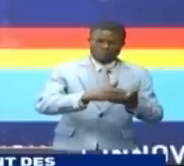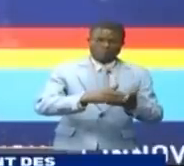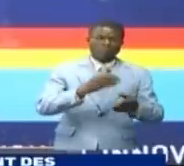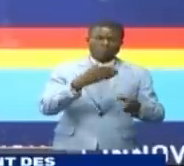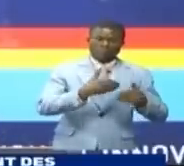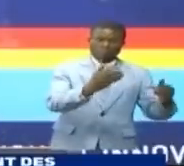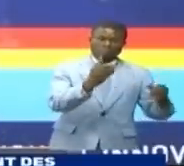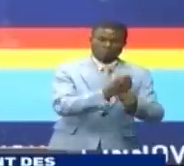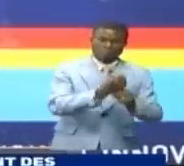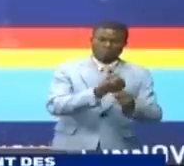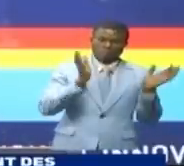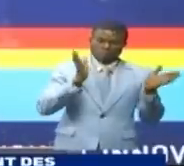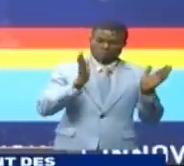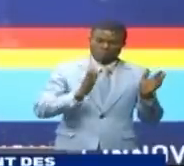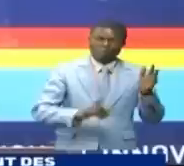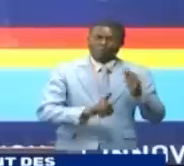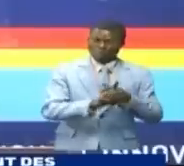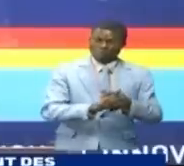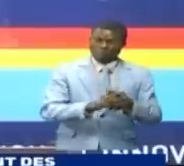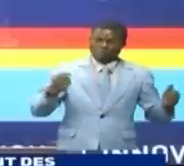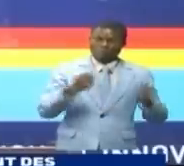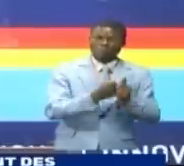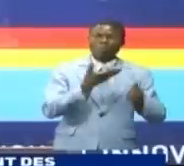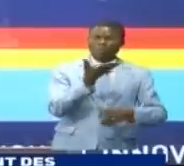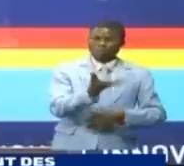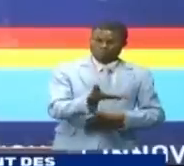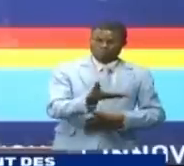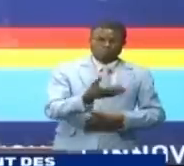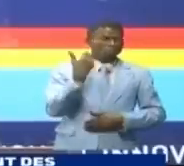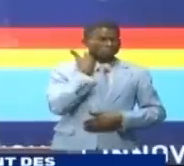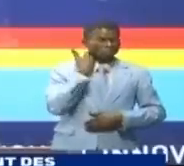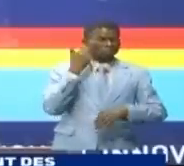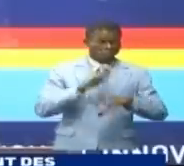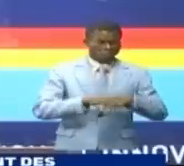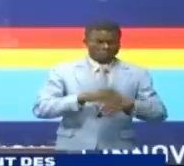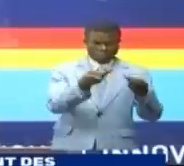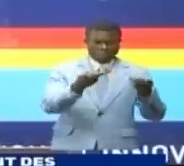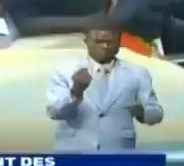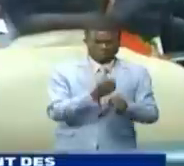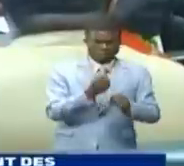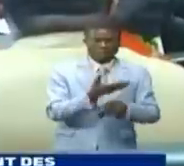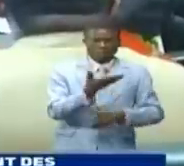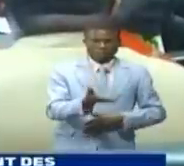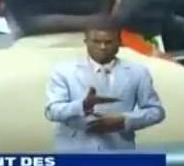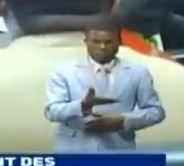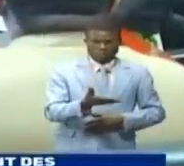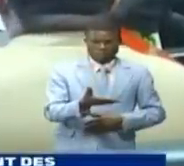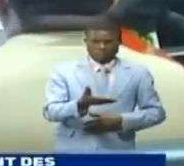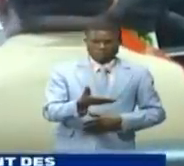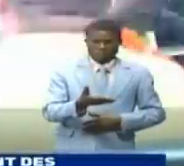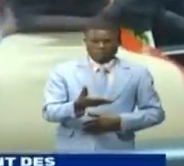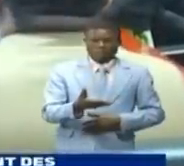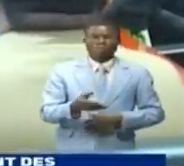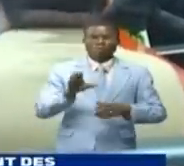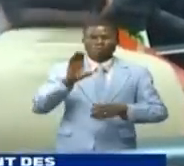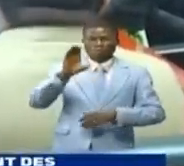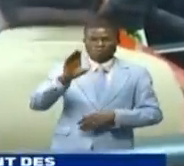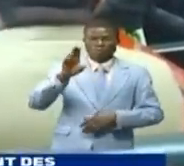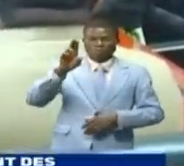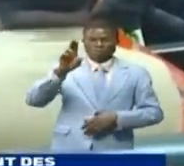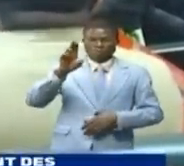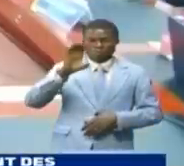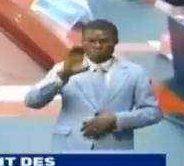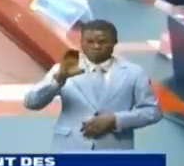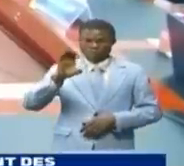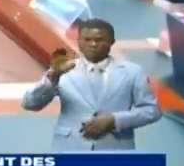professionnel en cas d'accident de travail ou des maladies professionnelles. Basculés à la CNSAP, bénéficiant du